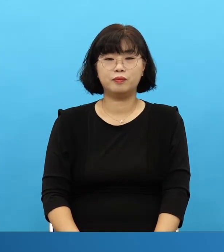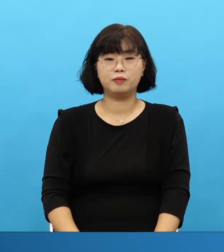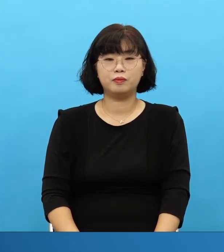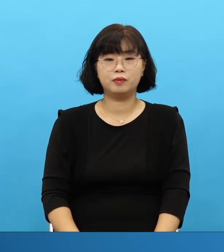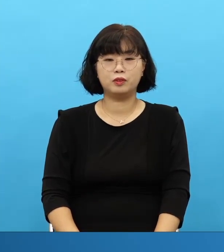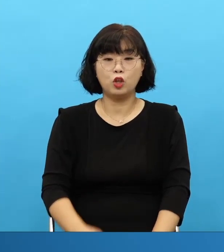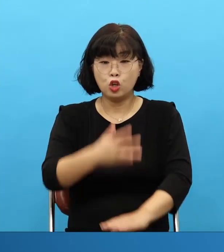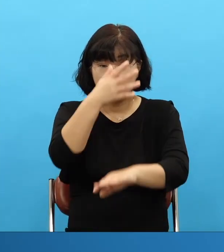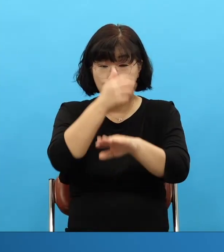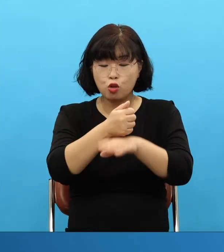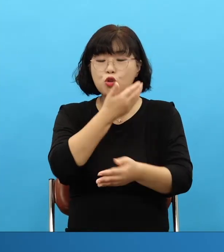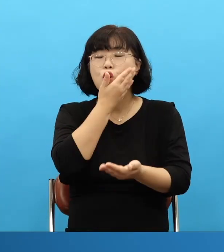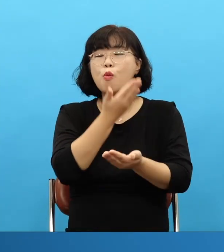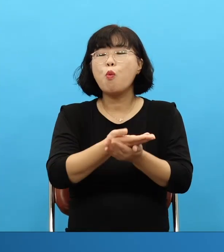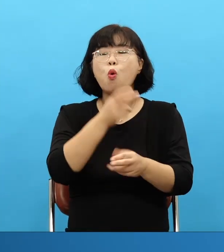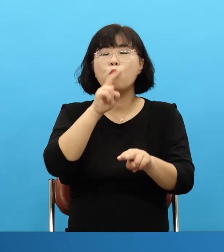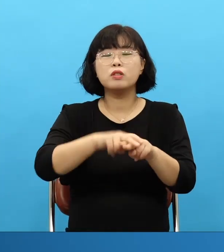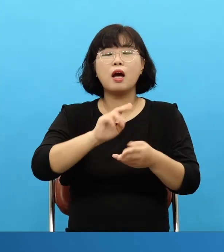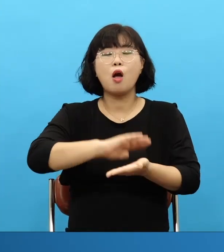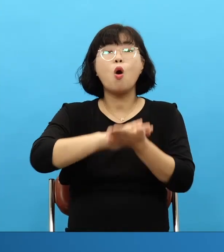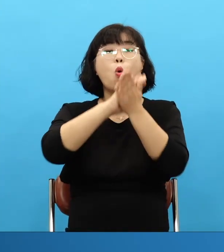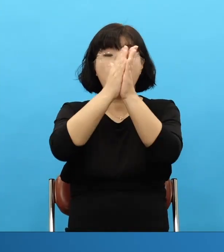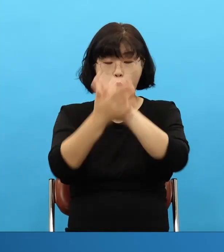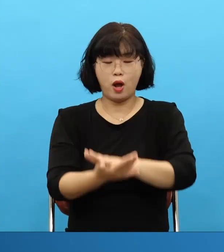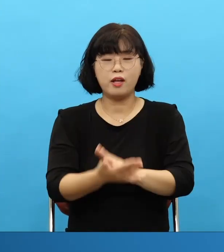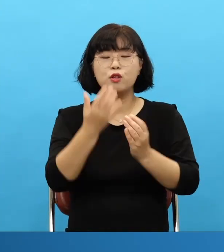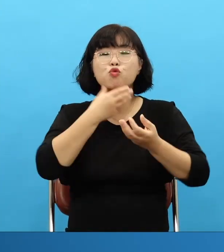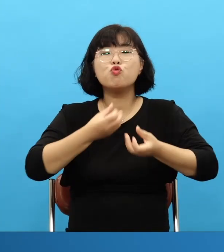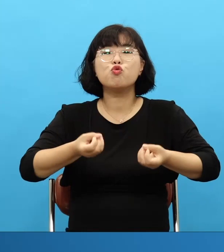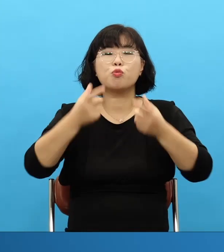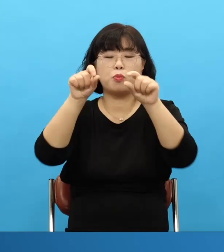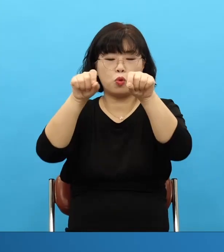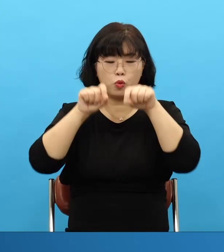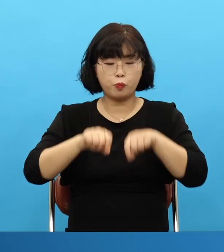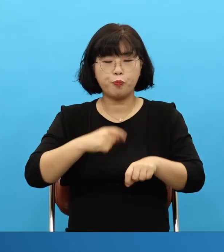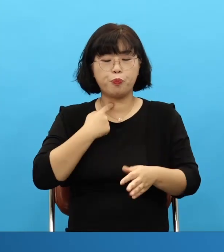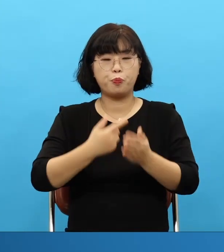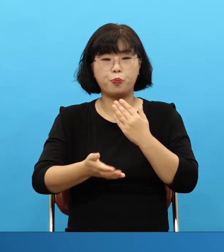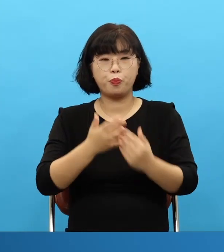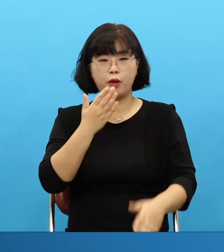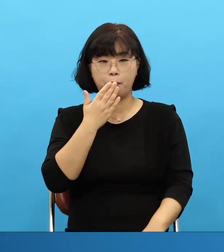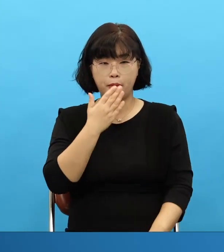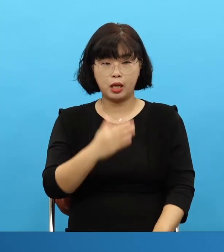보좌화의 축복을 받는 겁니다. And that's why you're now able to enjoy the blessing of everything becoming connected to the throne.